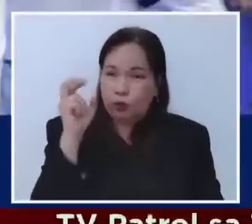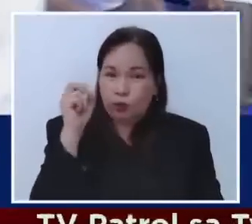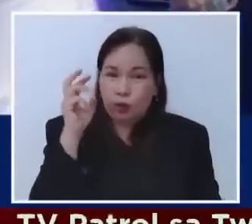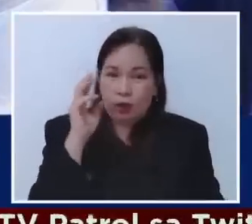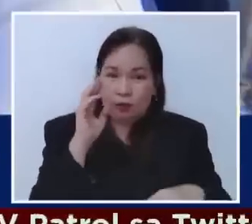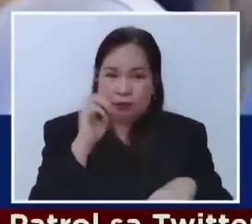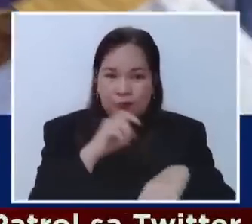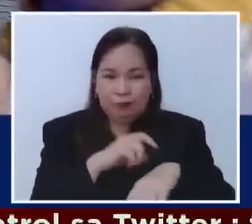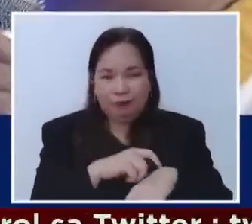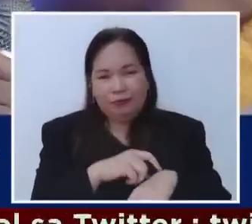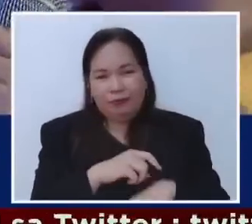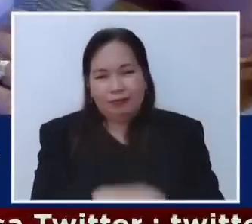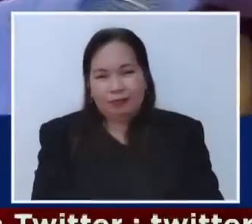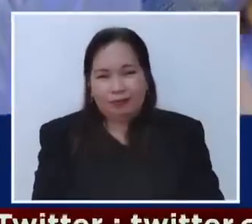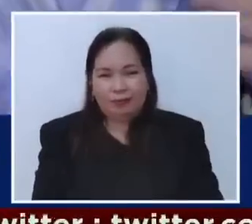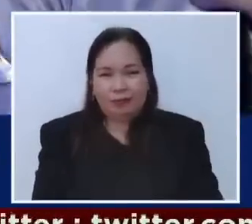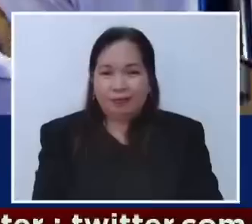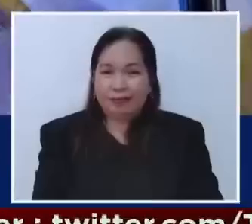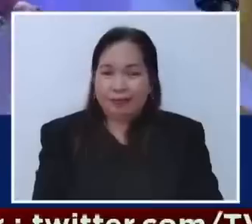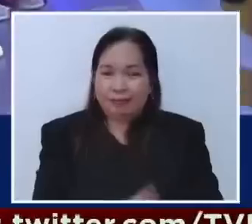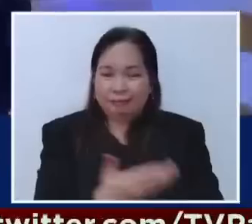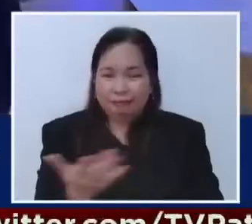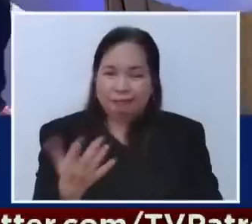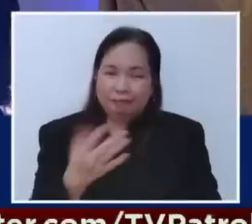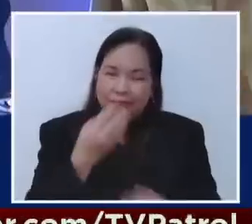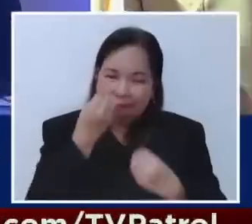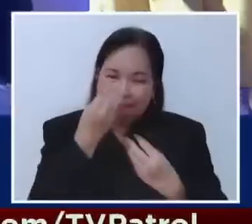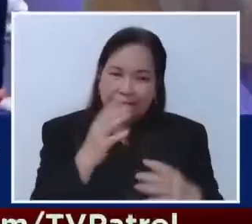Gino Krishnan, ABS-CBN News.